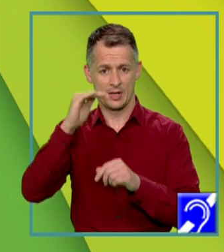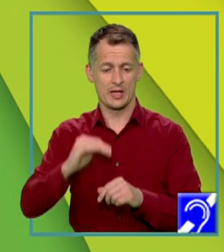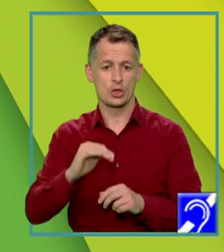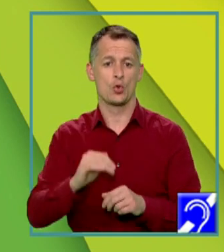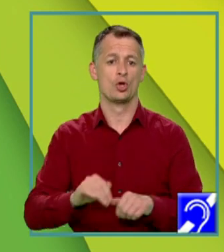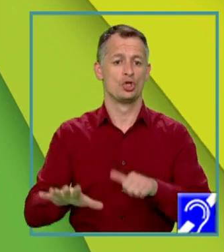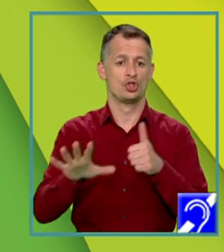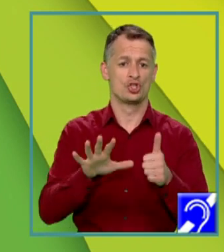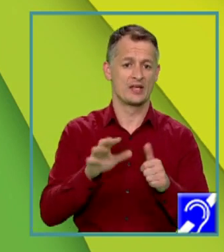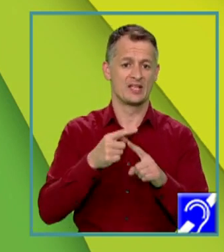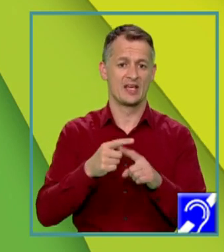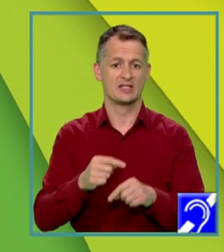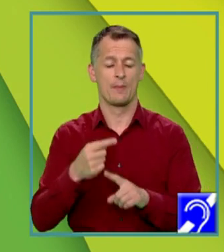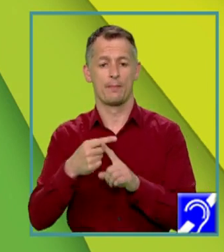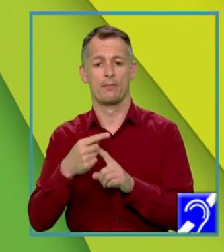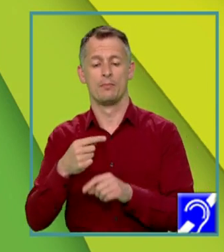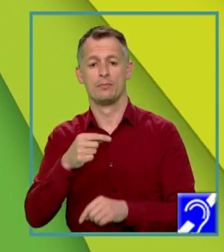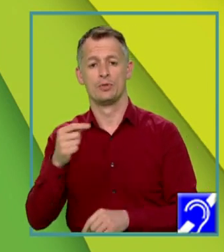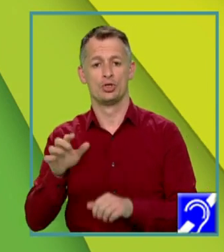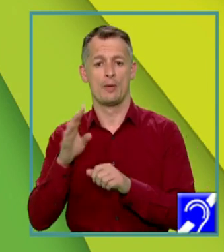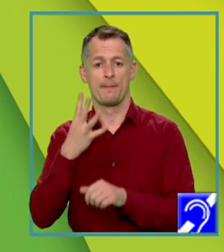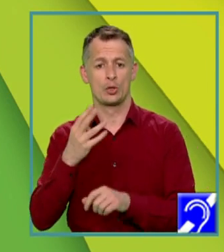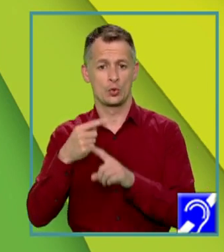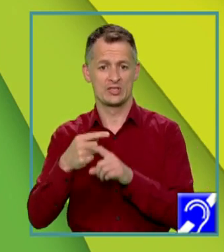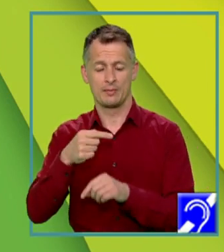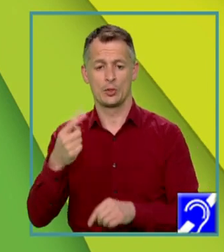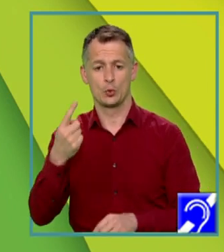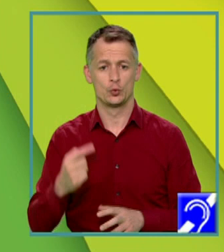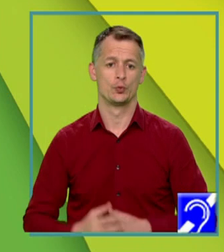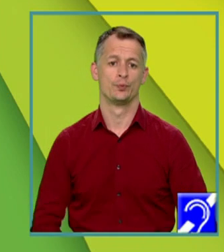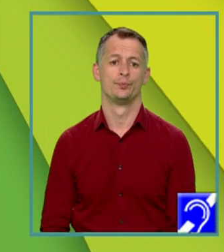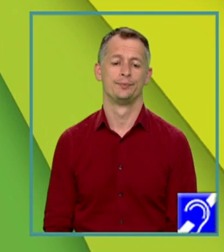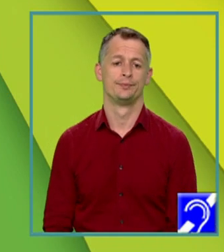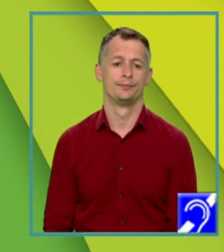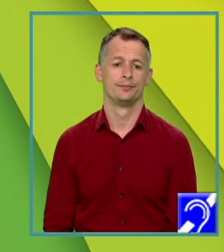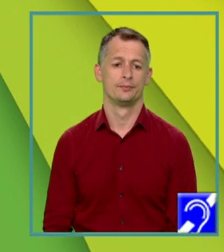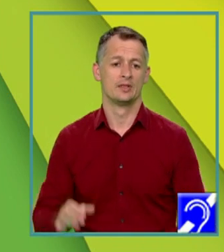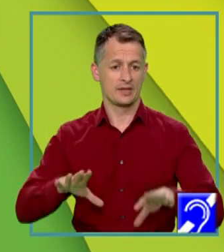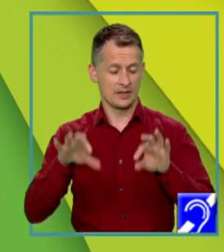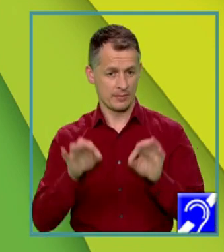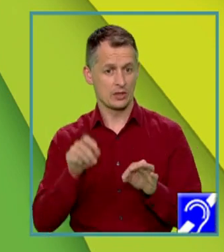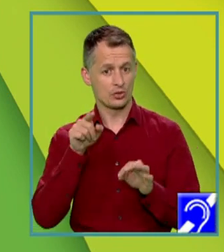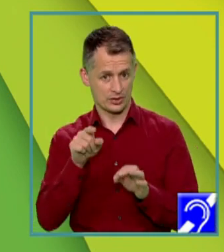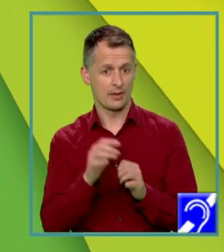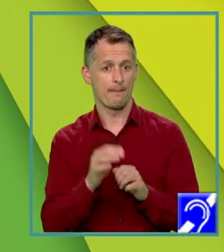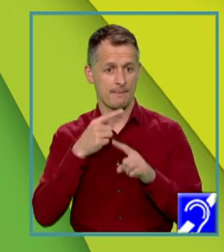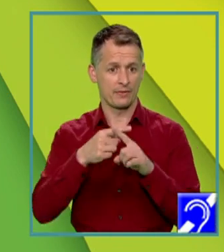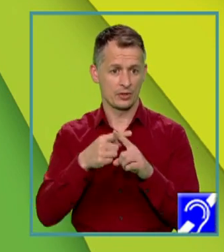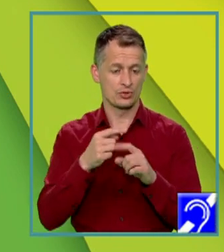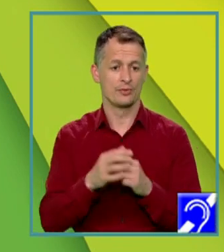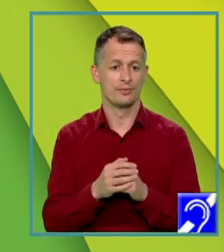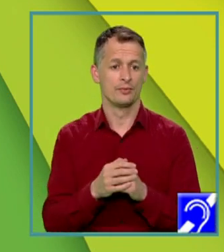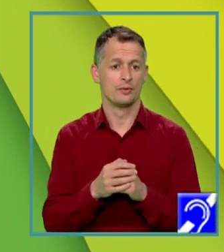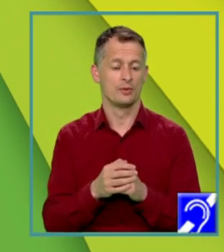linia a doua elementele 6x și 4x mine sunt determinantul acestei Matrice este